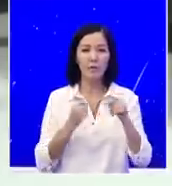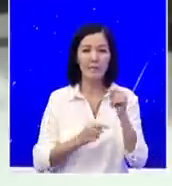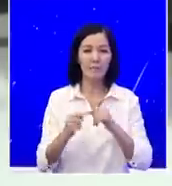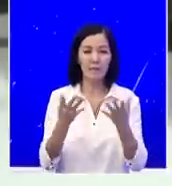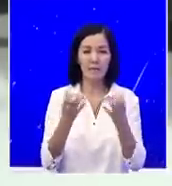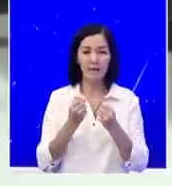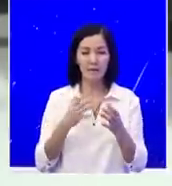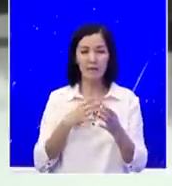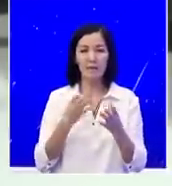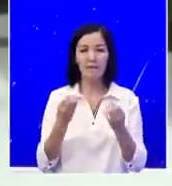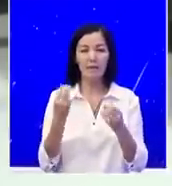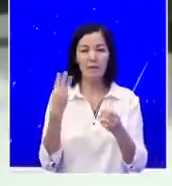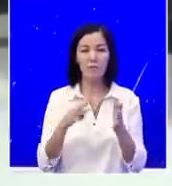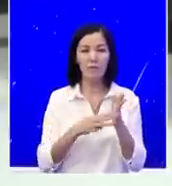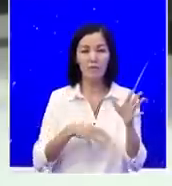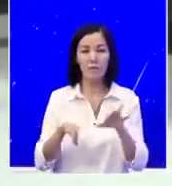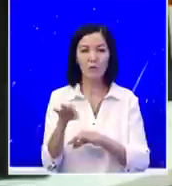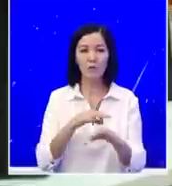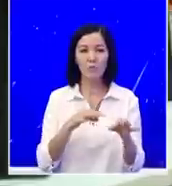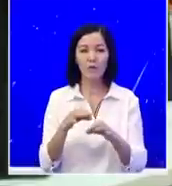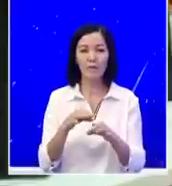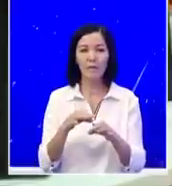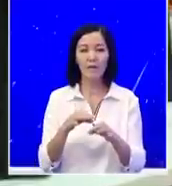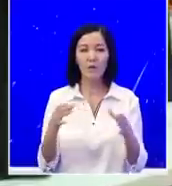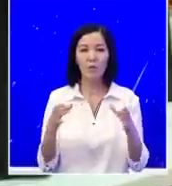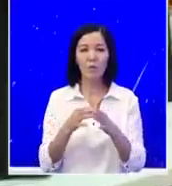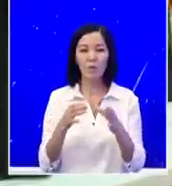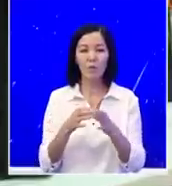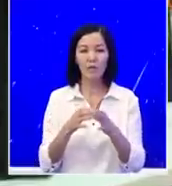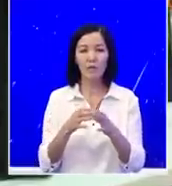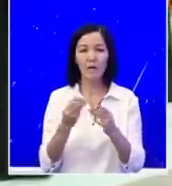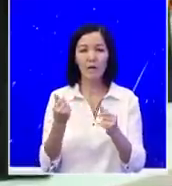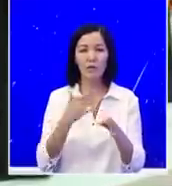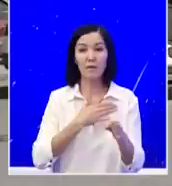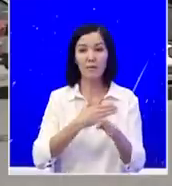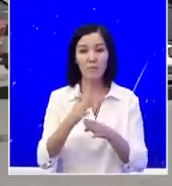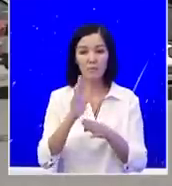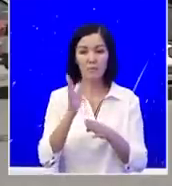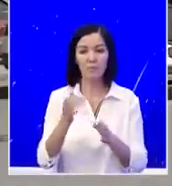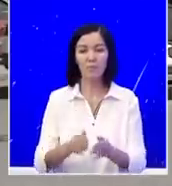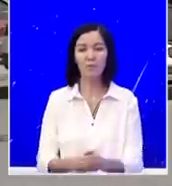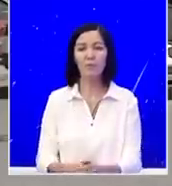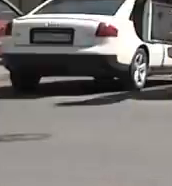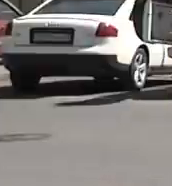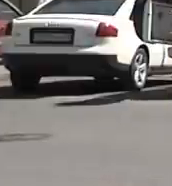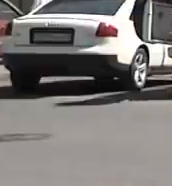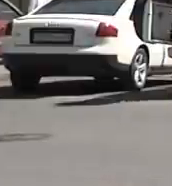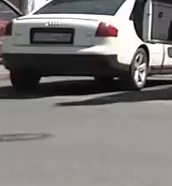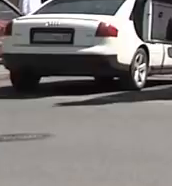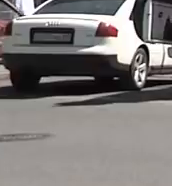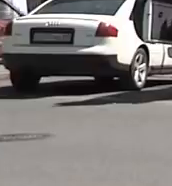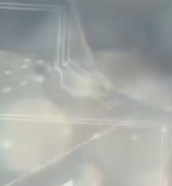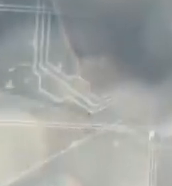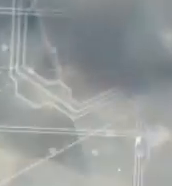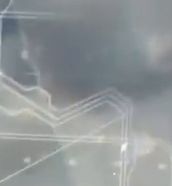екен. Сондай ақ тағы 38 жобаны атаулы қор кепілдендірген. Меруерт Қыдырбайқызы, Ғабит Қабдырахман, Жетісу